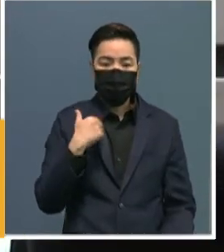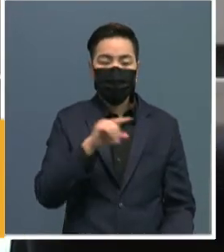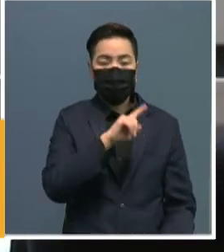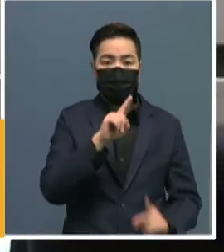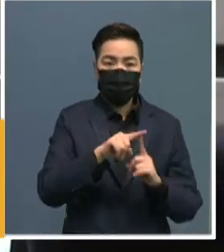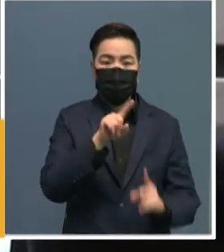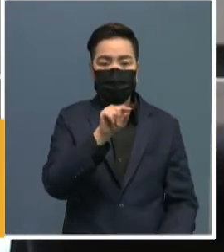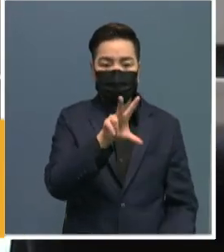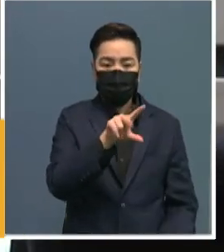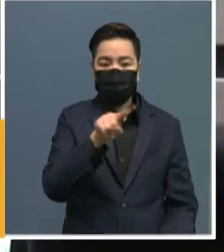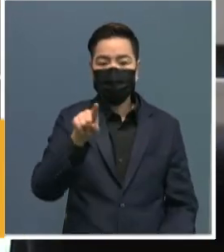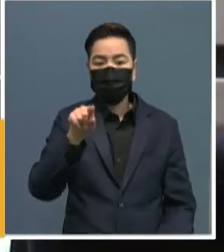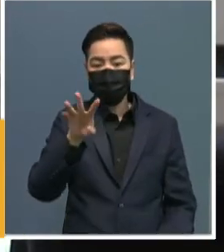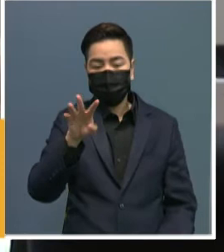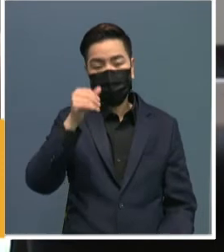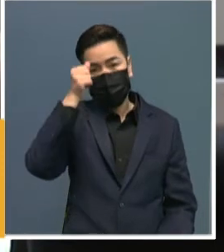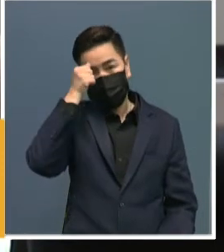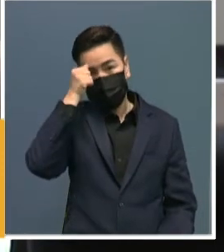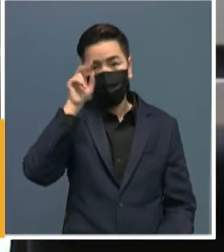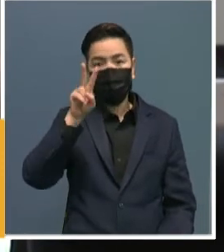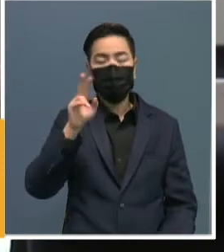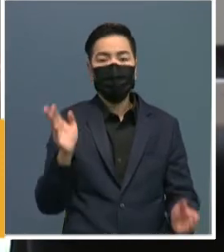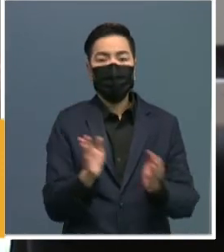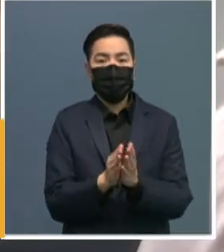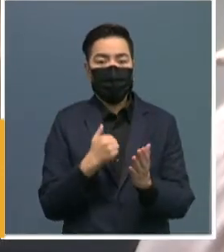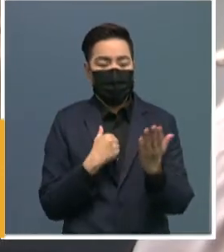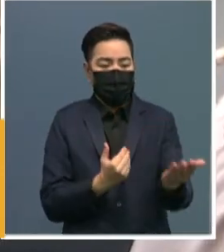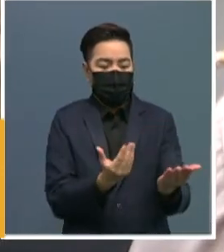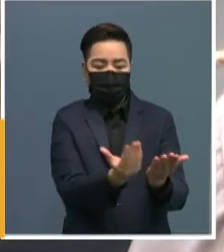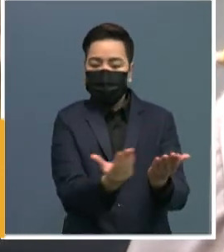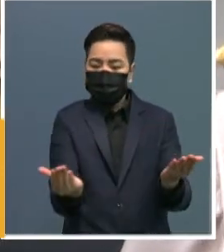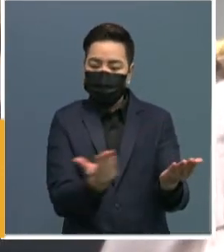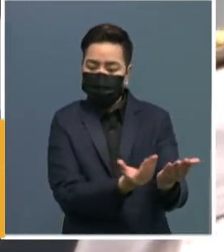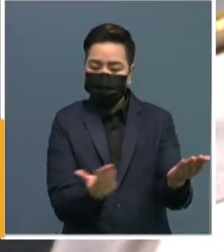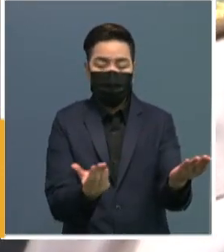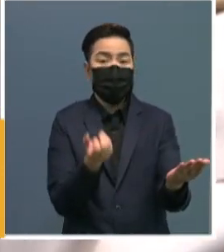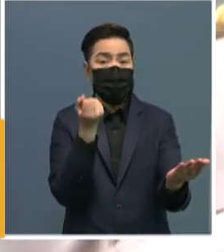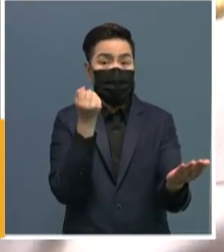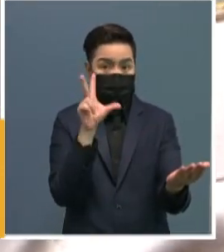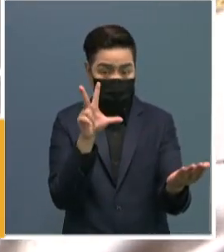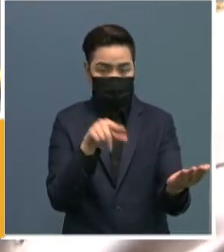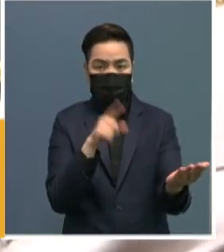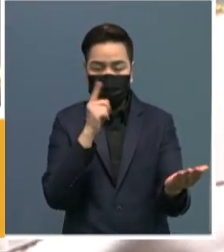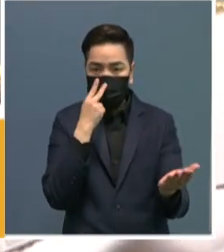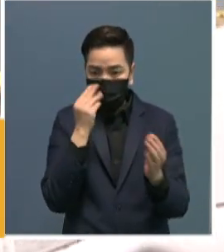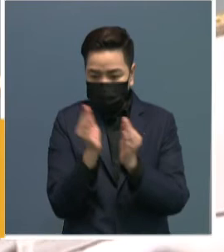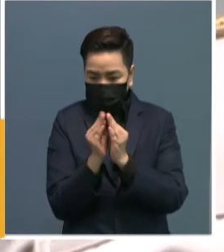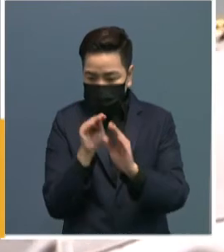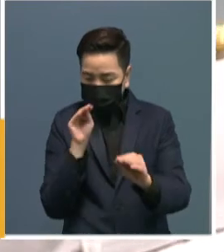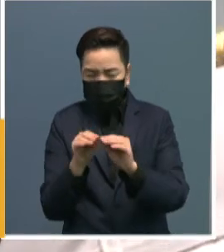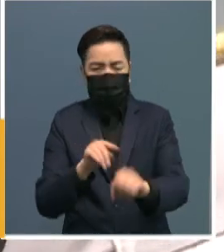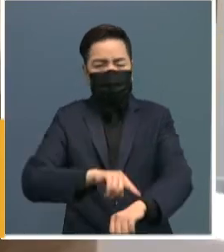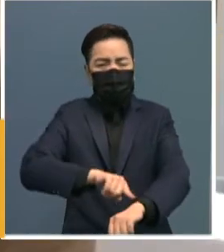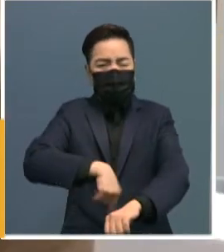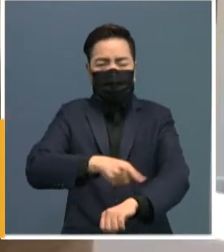23-24มิถุนายน 2วันรวม 13ฉบับก็บอกว่าต้องการให้มีประสิทธิภาพในการลงมติใช้เวลาไม่